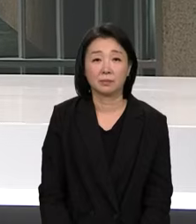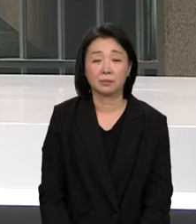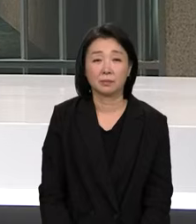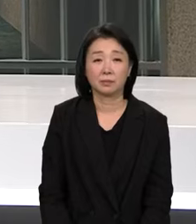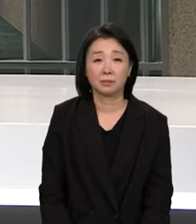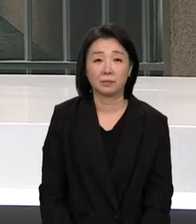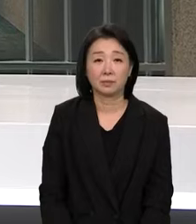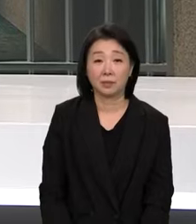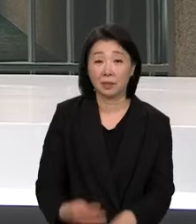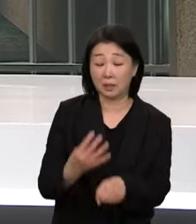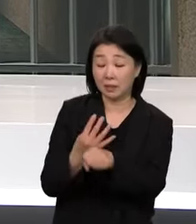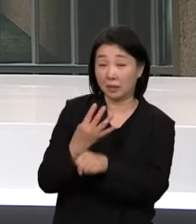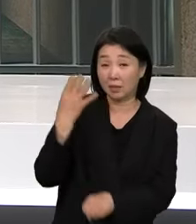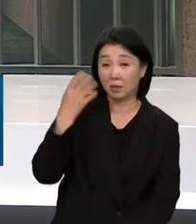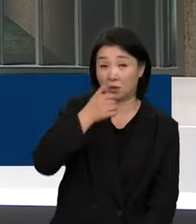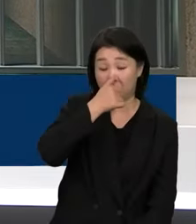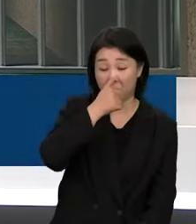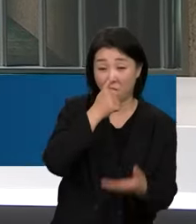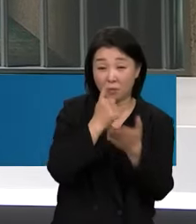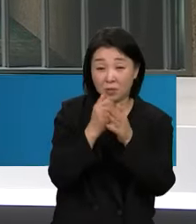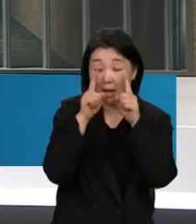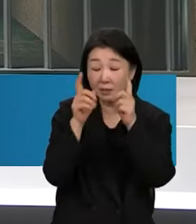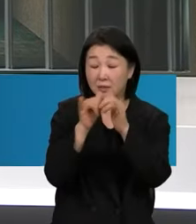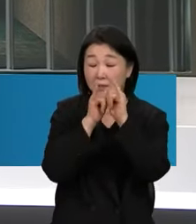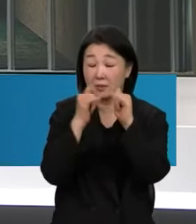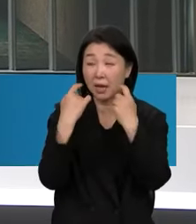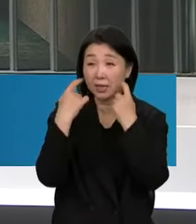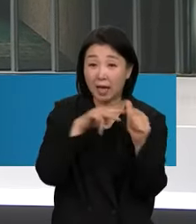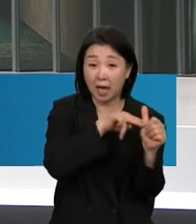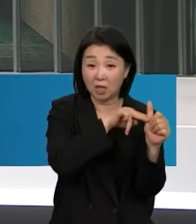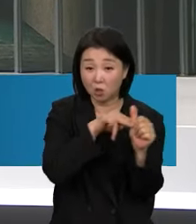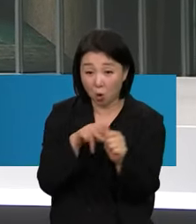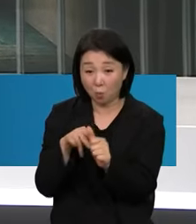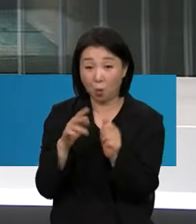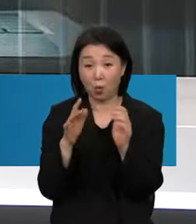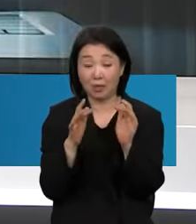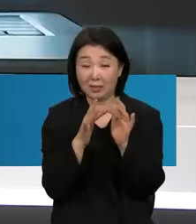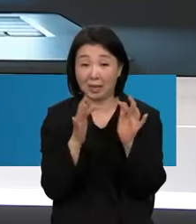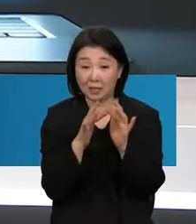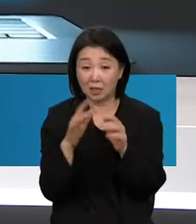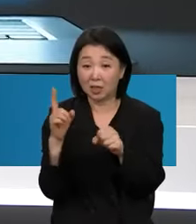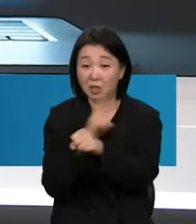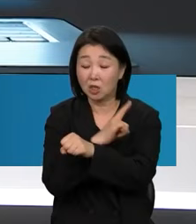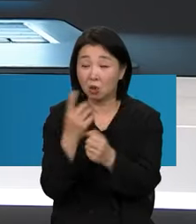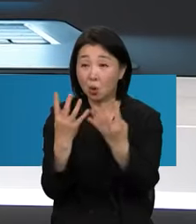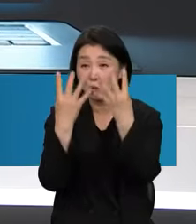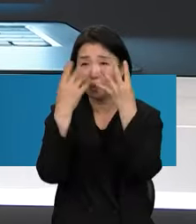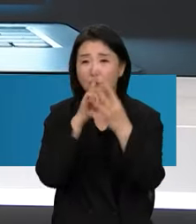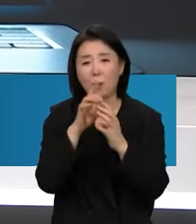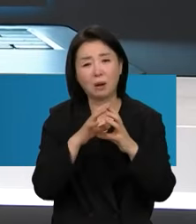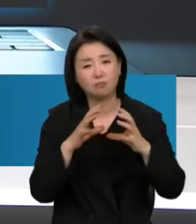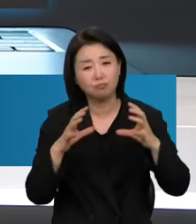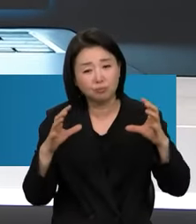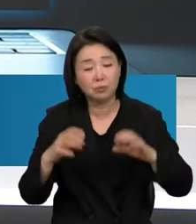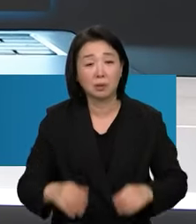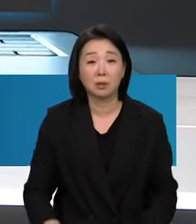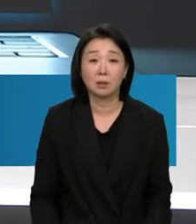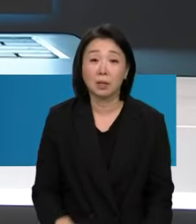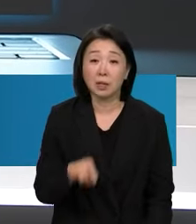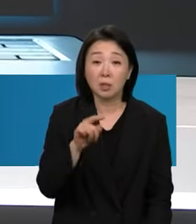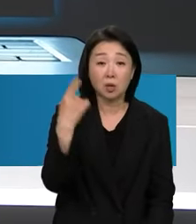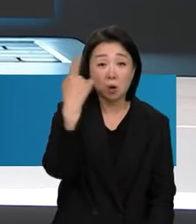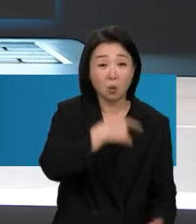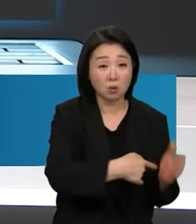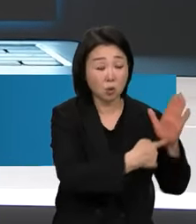있니다 4년 전 범죄 혐의자들의 신상을 공개하는 사이트 디지털 교도소가 논란이 됐는데 특히 여기에